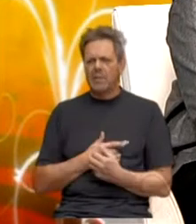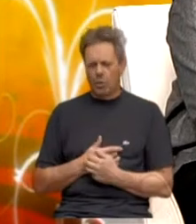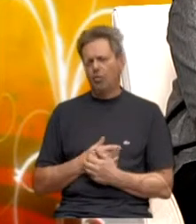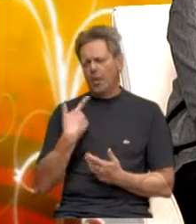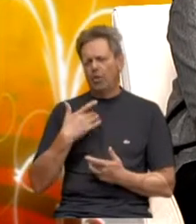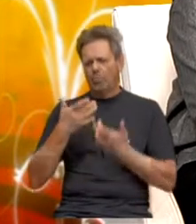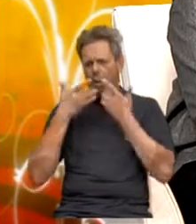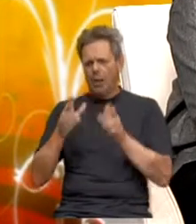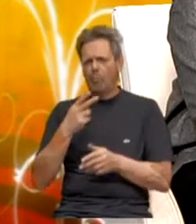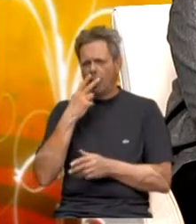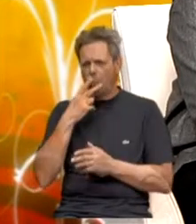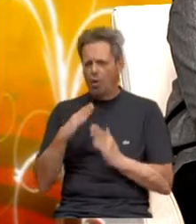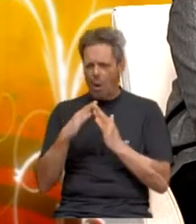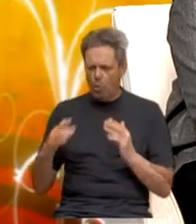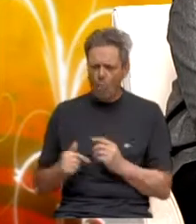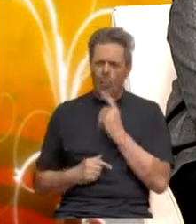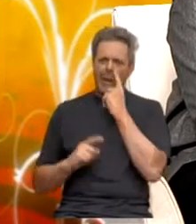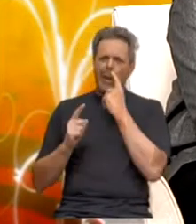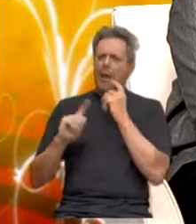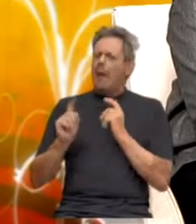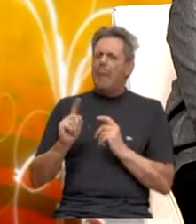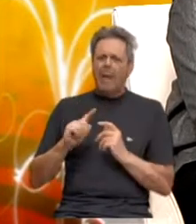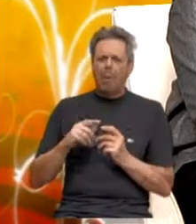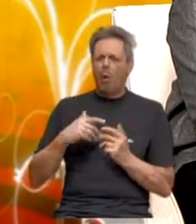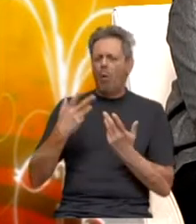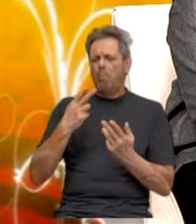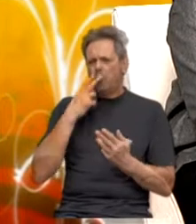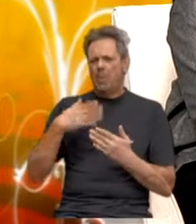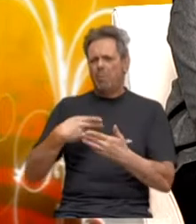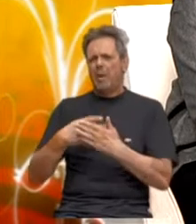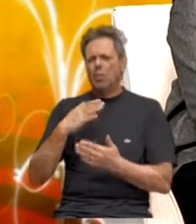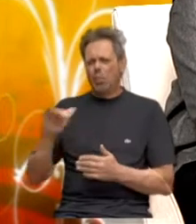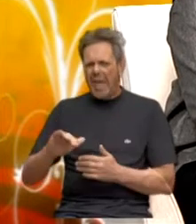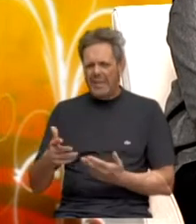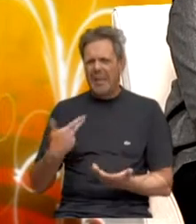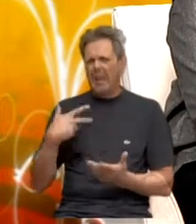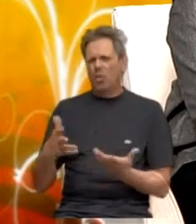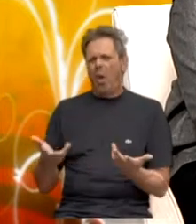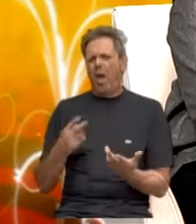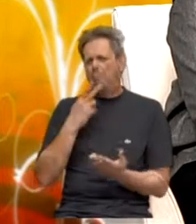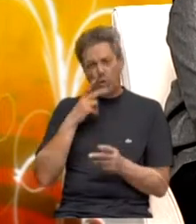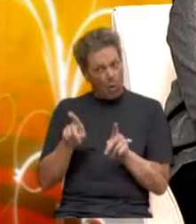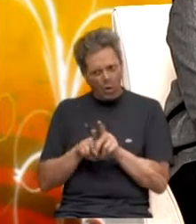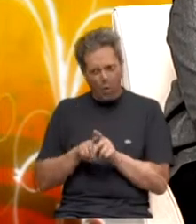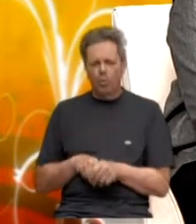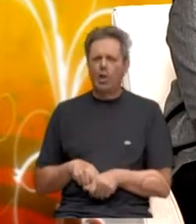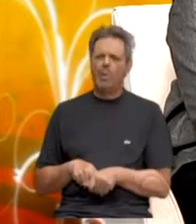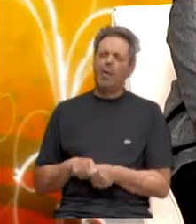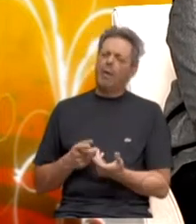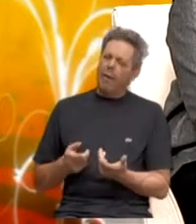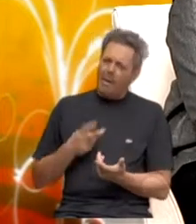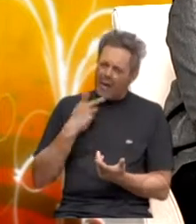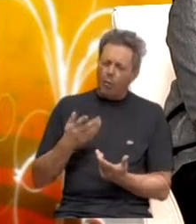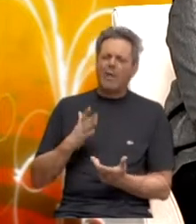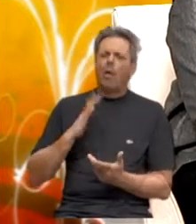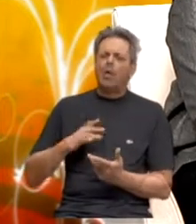domu, da ne izlažemo svoju djecu pasivnom pušenju, da svojim gostima koji su pušači objasnimo da se u našem domu ne puši